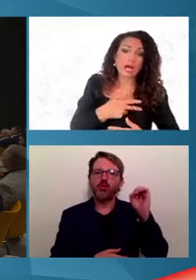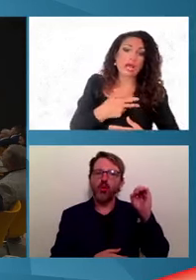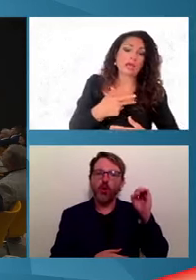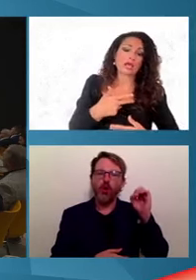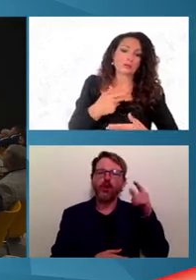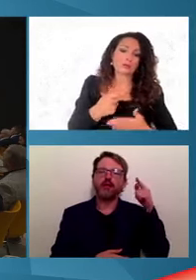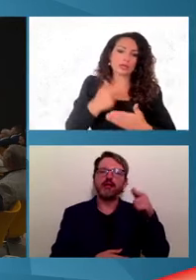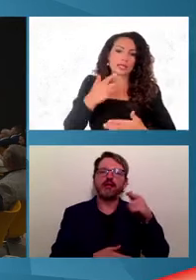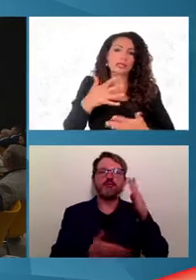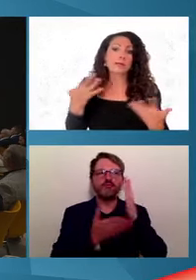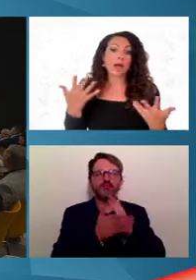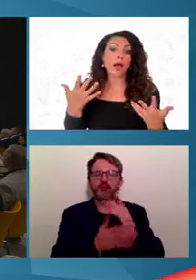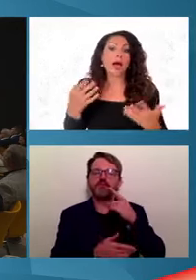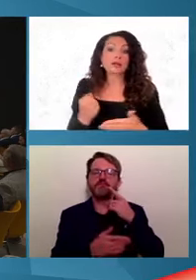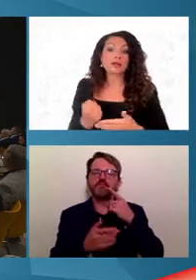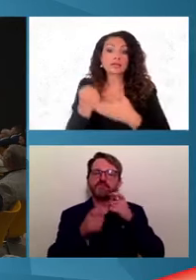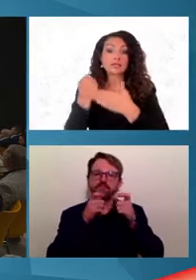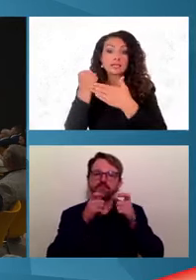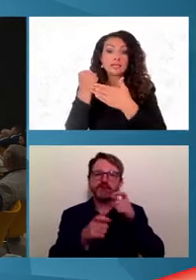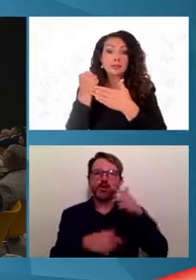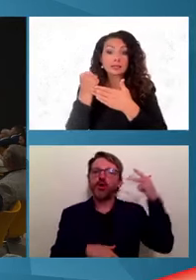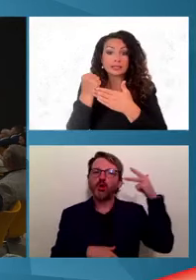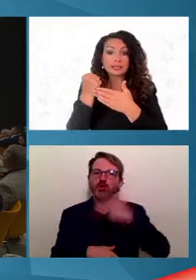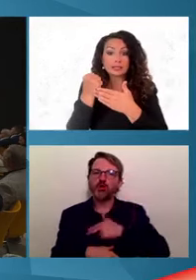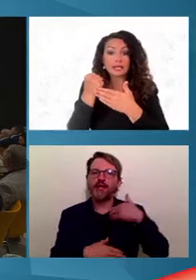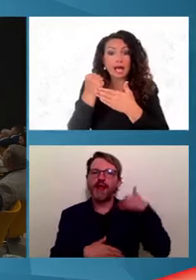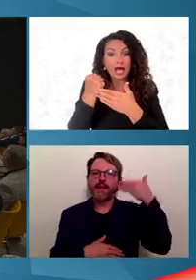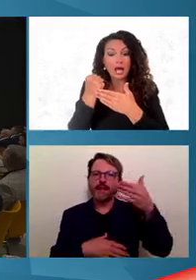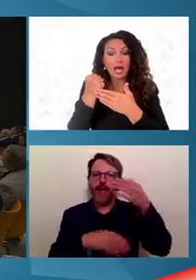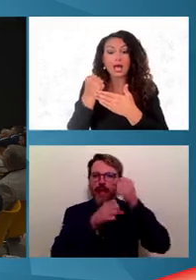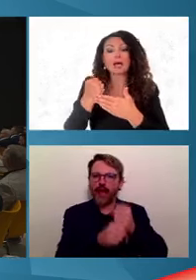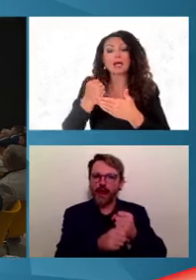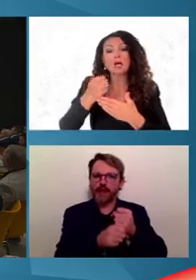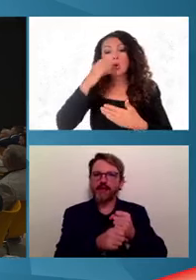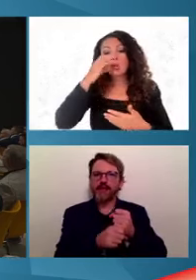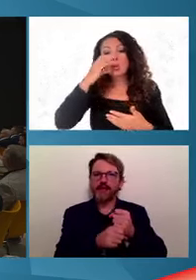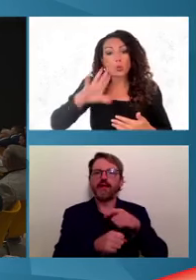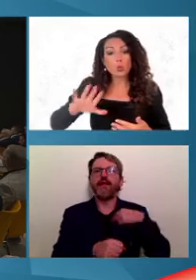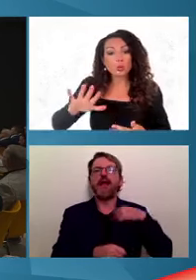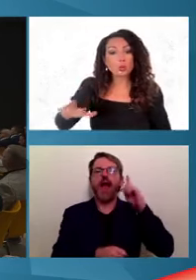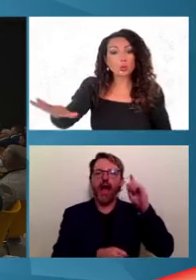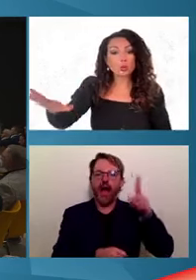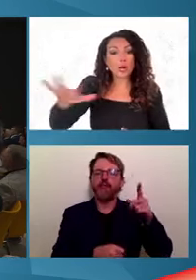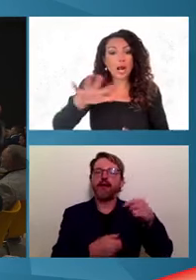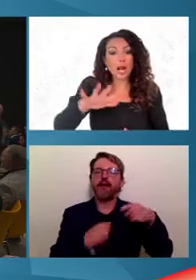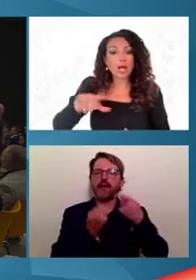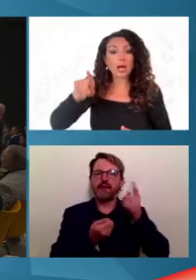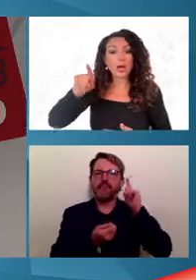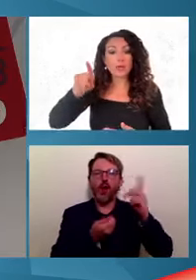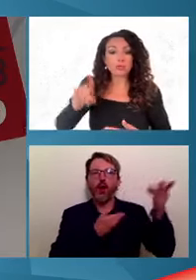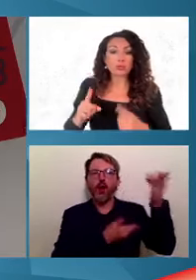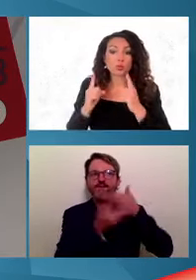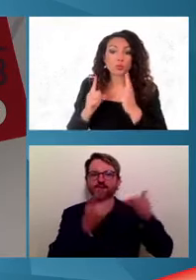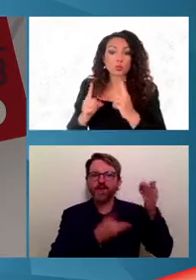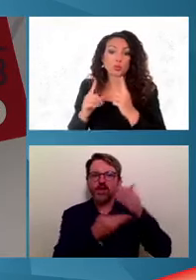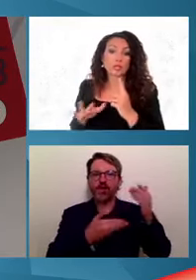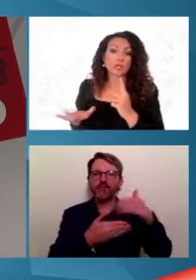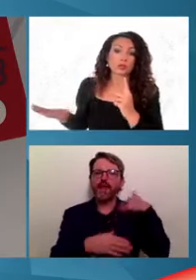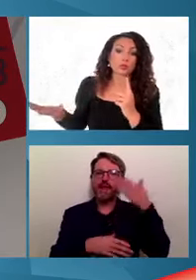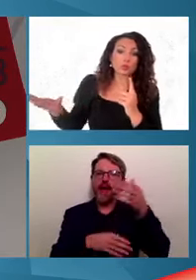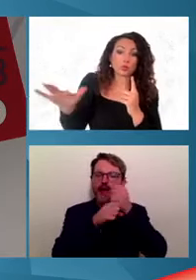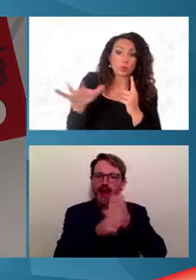la sostenibilità ecologica è uno dei temi centrali delle sue agende. La prego anche di salire già sul